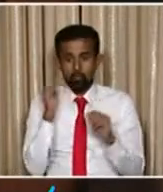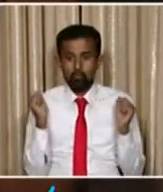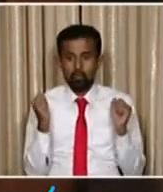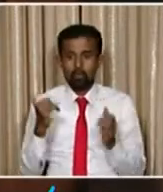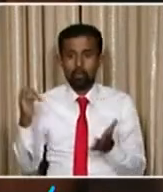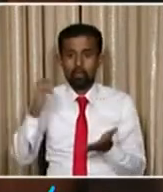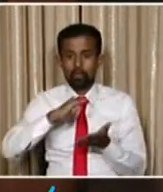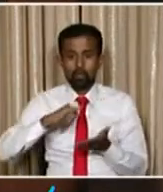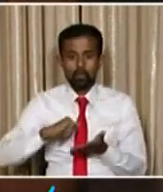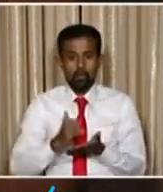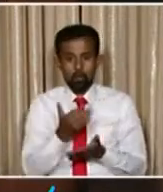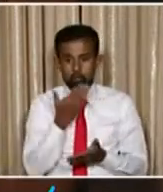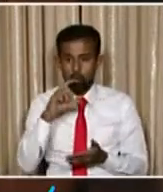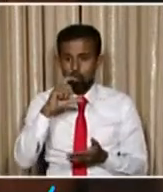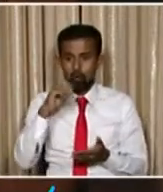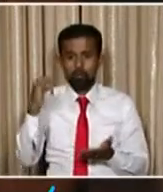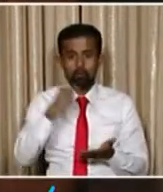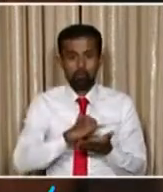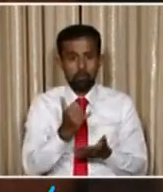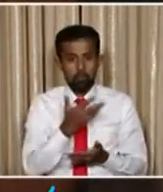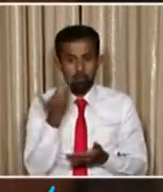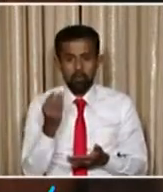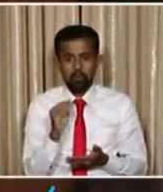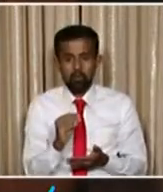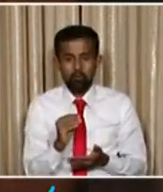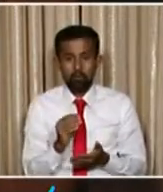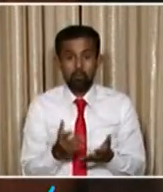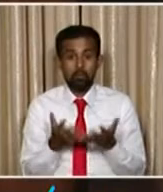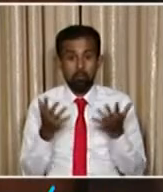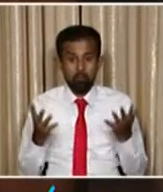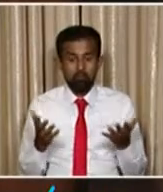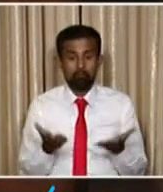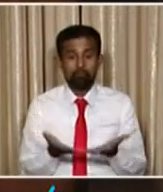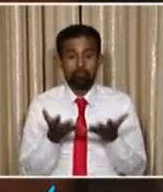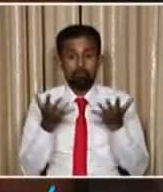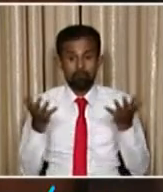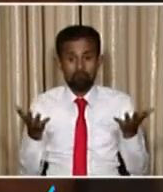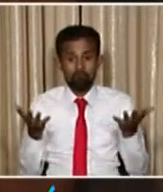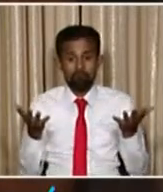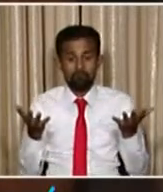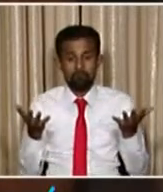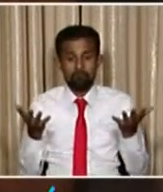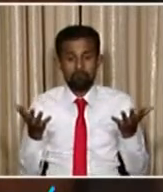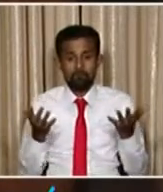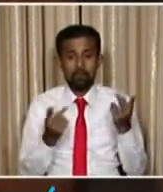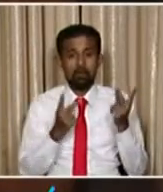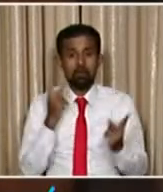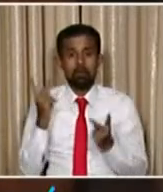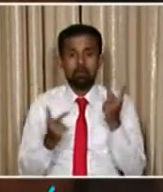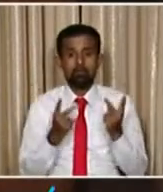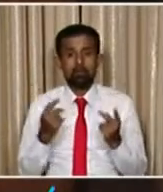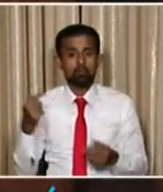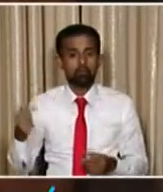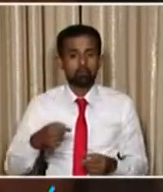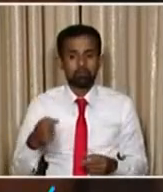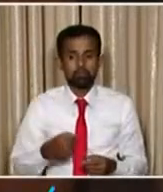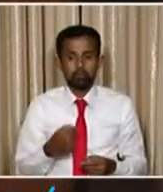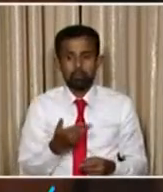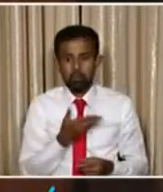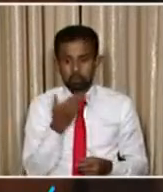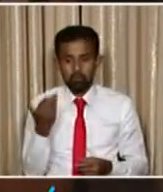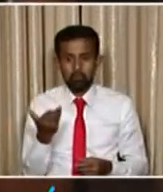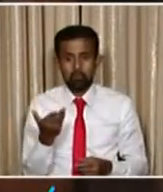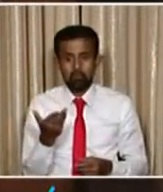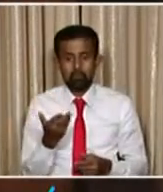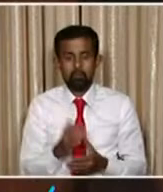නම් කොළඹට එන්න පුළුවන් නම් මං හිතන්නේ අපිට මීට වඩා වැඩිපුර සංචාරක ප්‍රමාණයක් අපිට ගෙන්න ගන්න පුළුවන්.